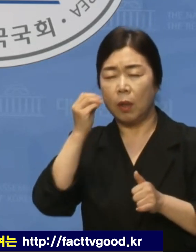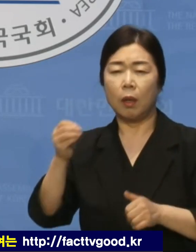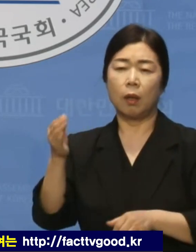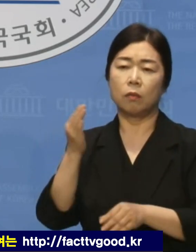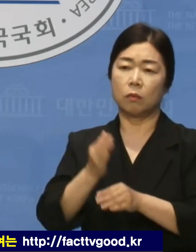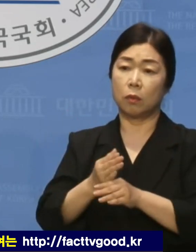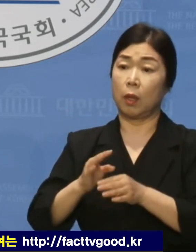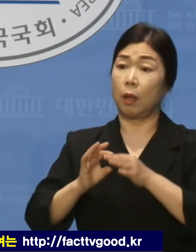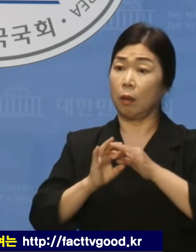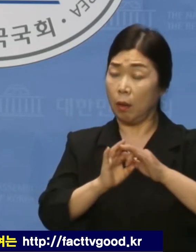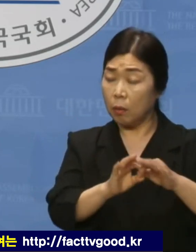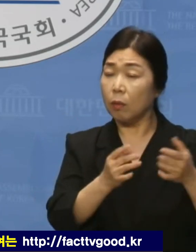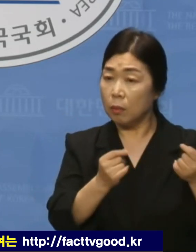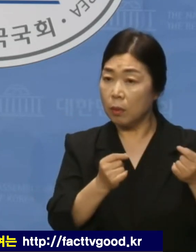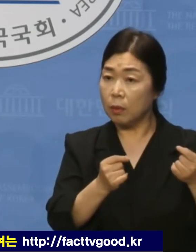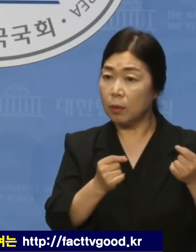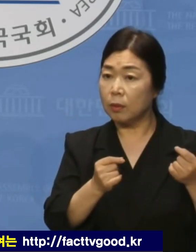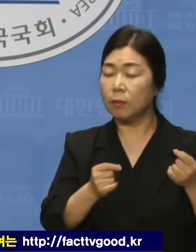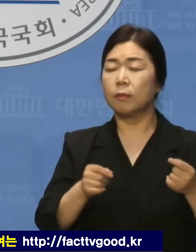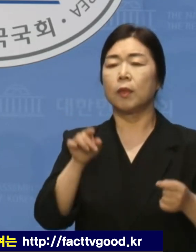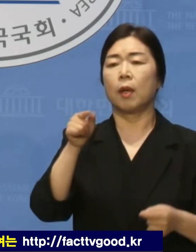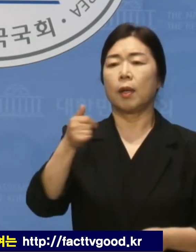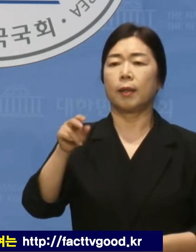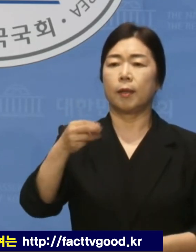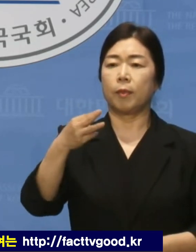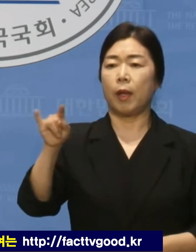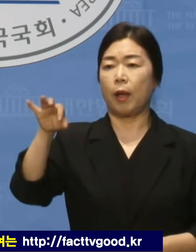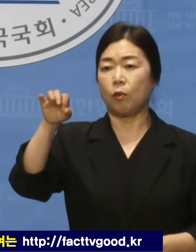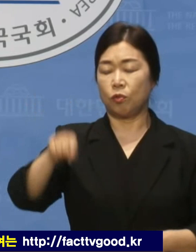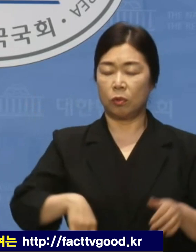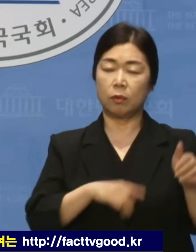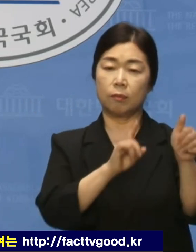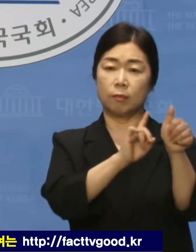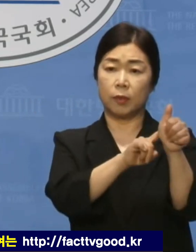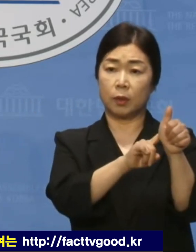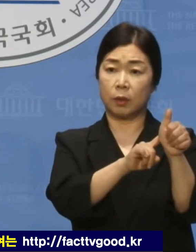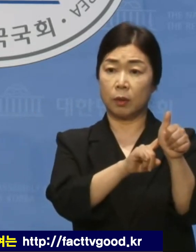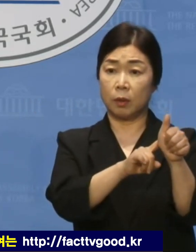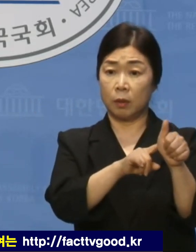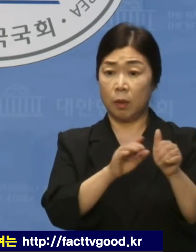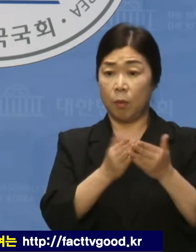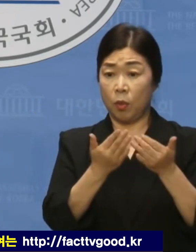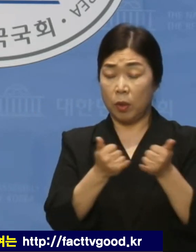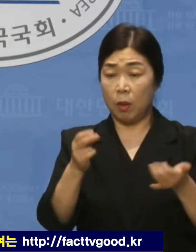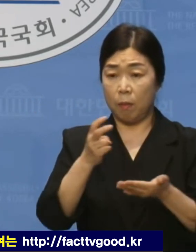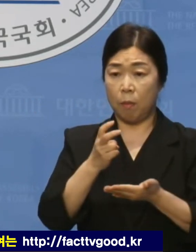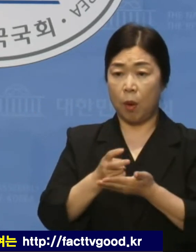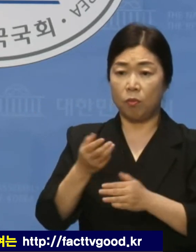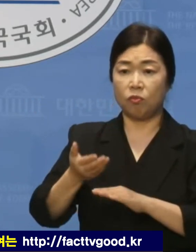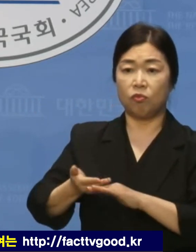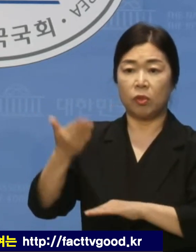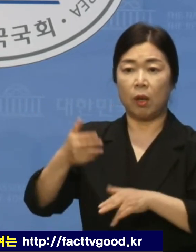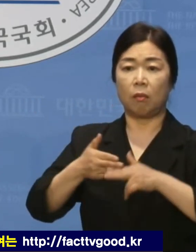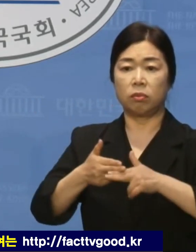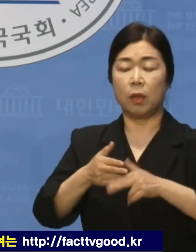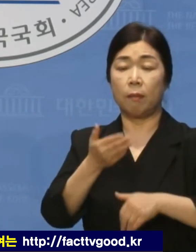코스프레를 이어가다니 김태우 전 구청장은 자신이 법 위에 있다고 생각하는 것입니까?